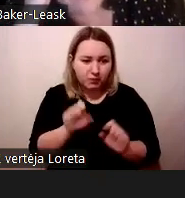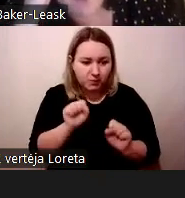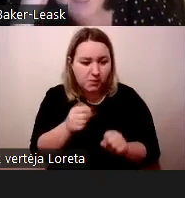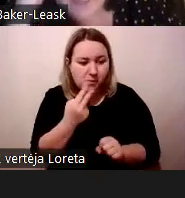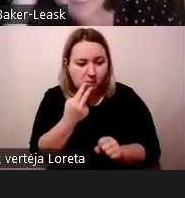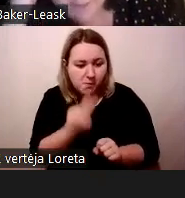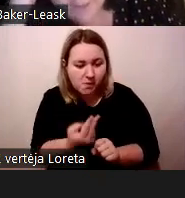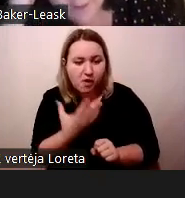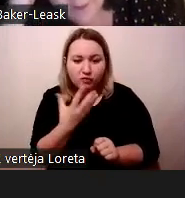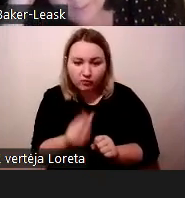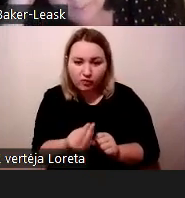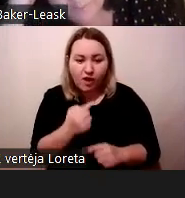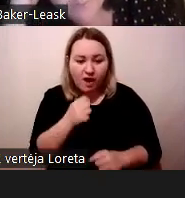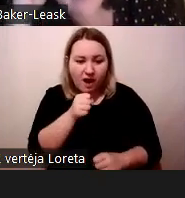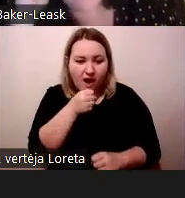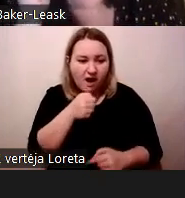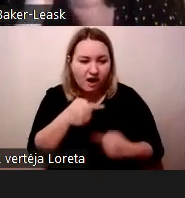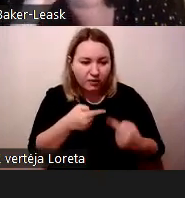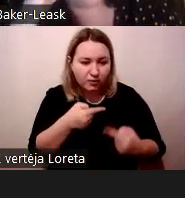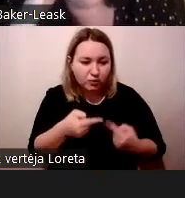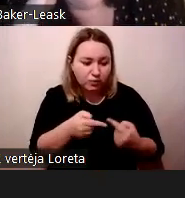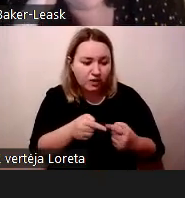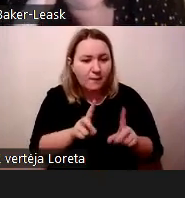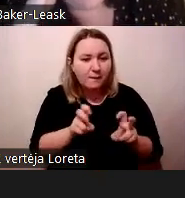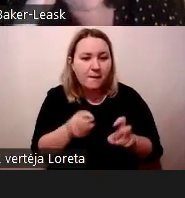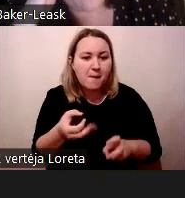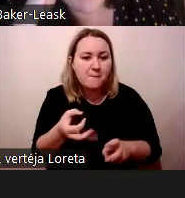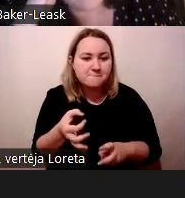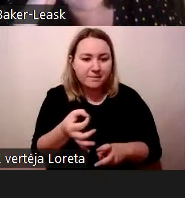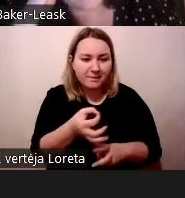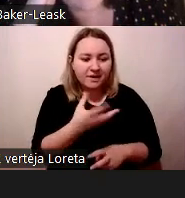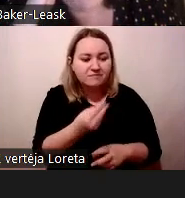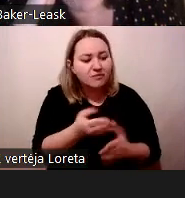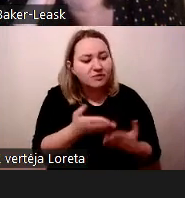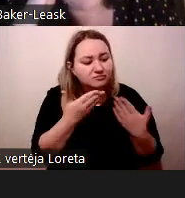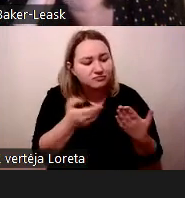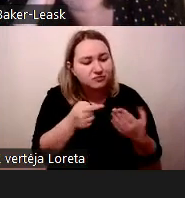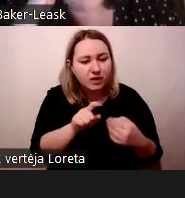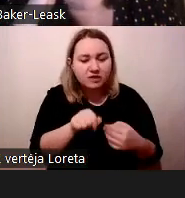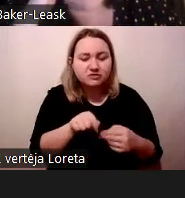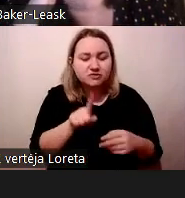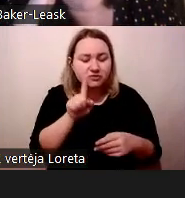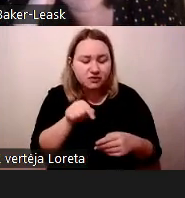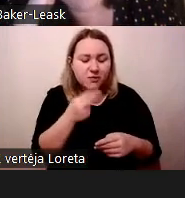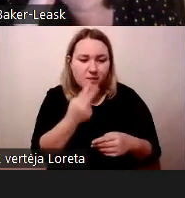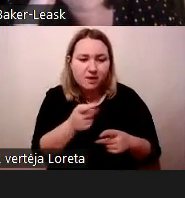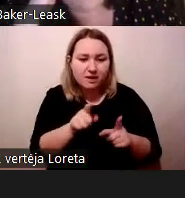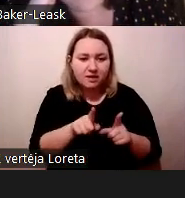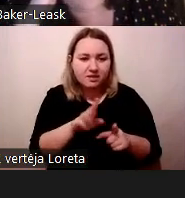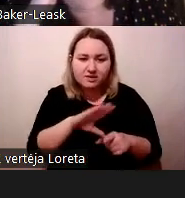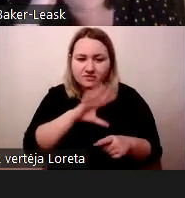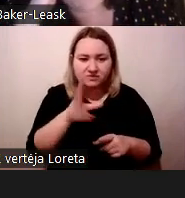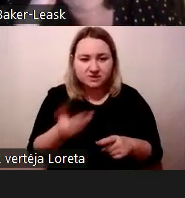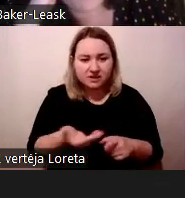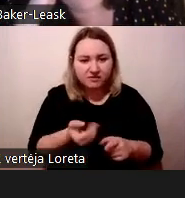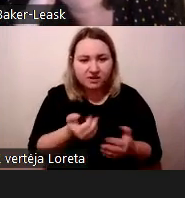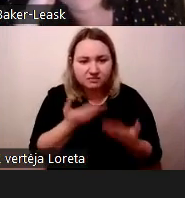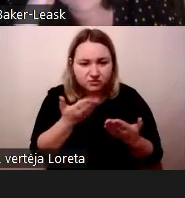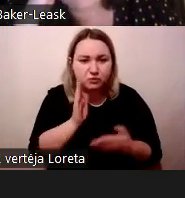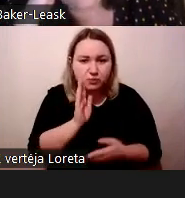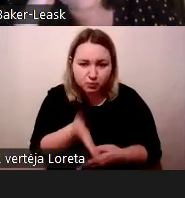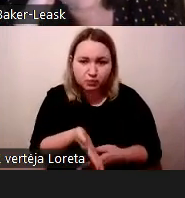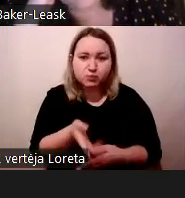yra jūsų anūkės kelionė į skaitimą. Ir aš jau dabar matau, kad ji bus skaitytoja visą gyvenimą, sprendžiant